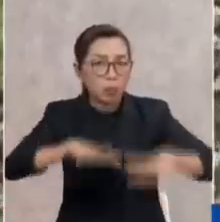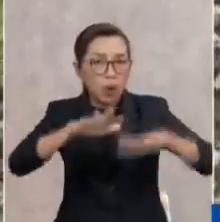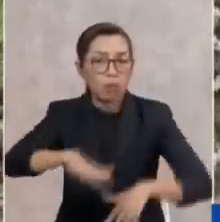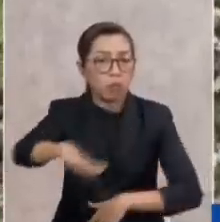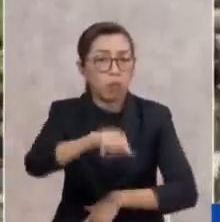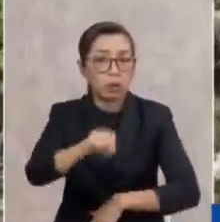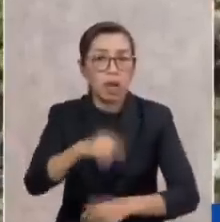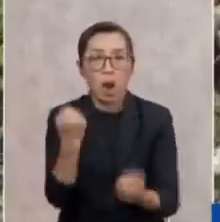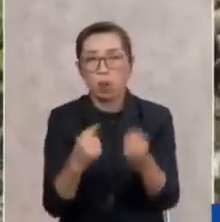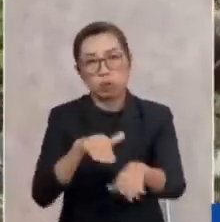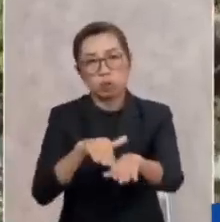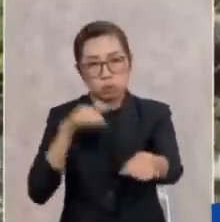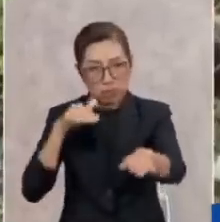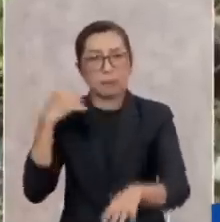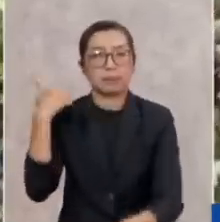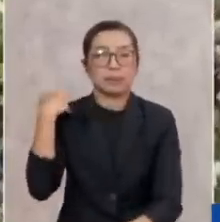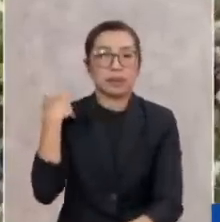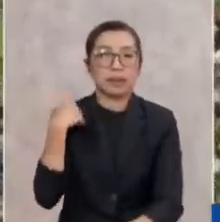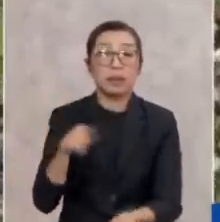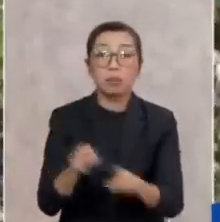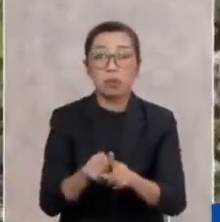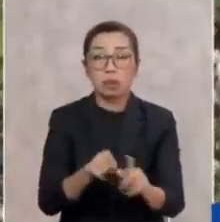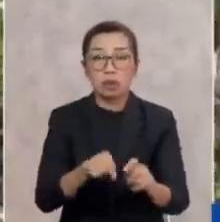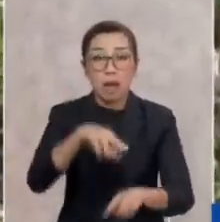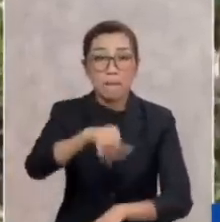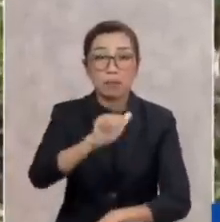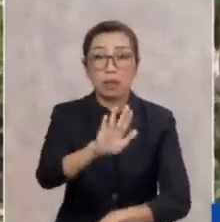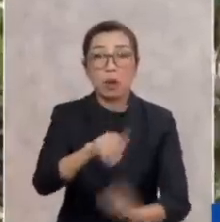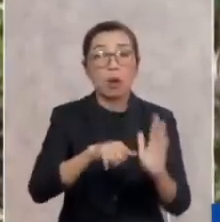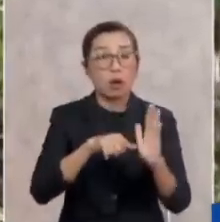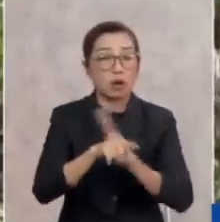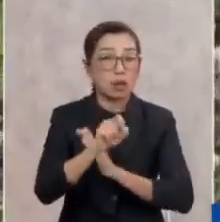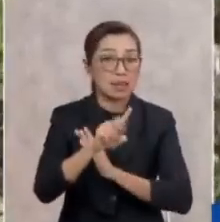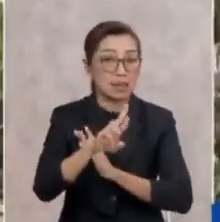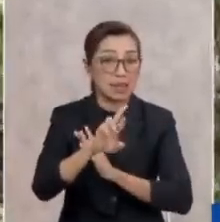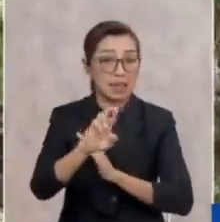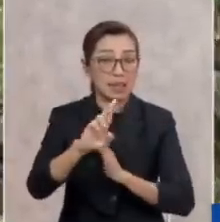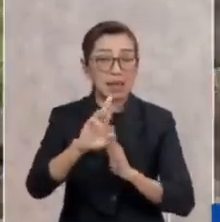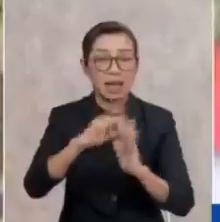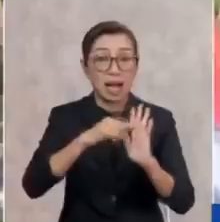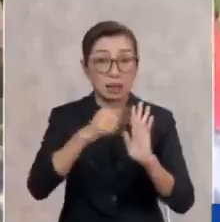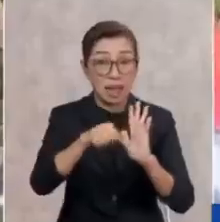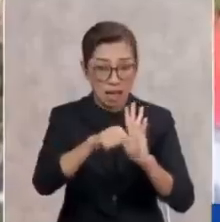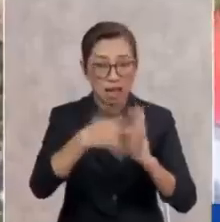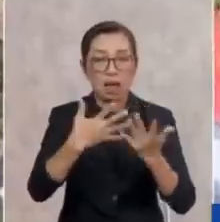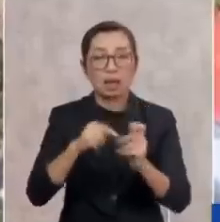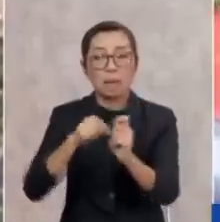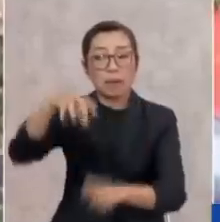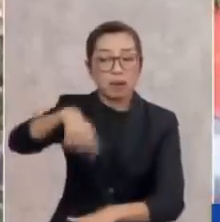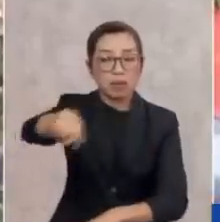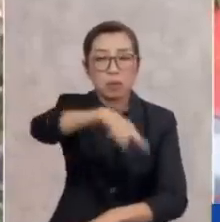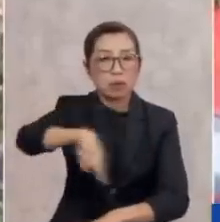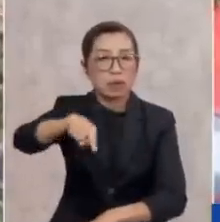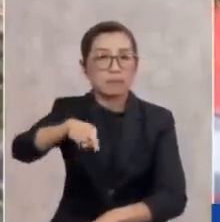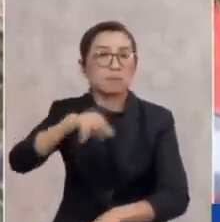ให้การจราจรติดขัดด้วยนะครับอย่างเขตพื้นที่ตัวเมืองศรีราชาที่ทำการชุมชนศรีราชานครนั้นก็เป็นอีกจุด